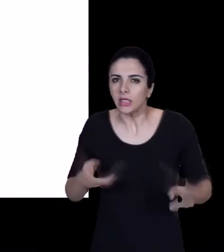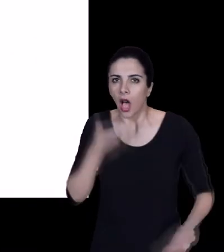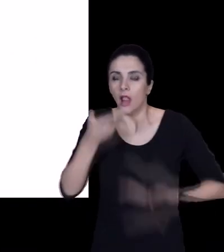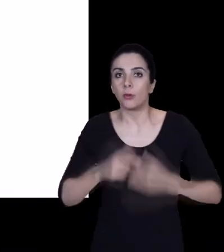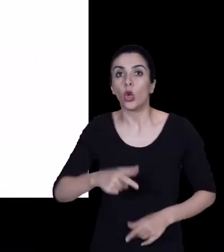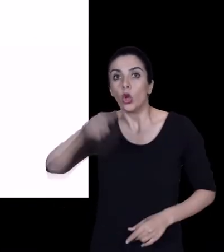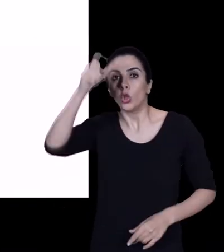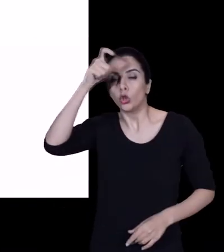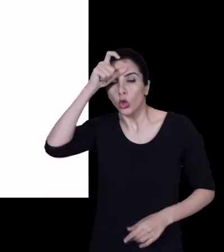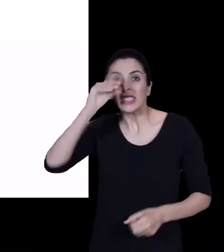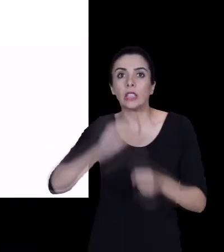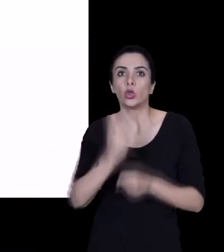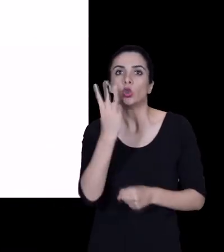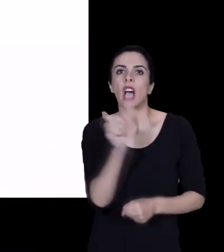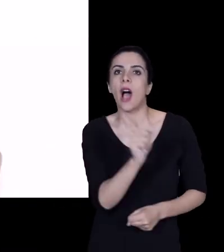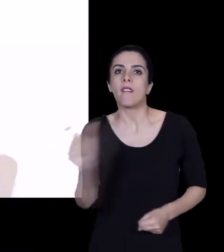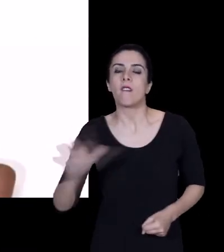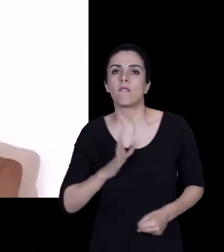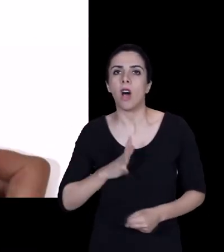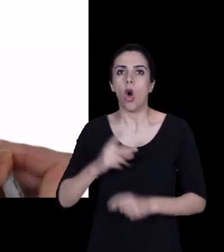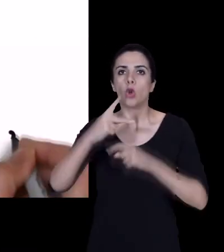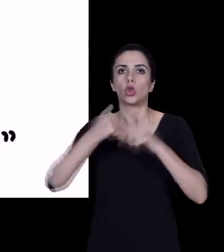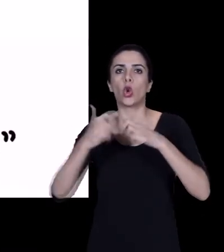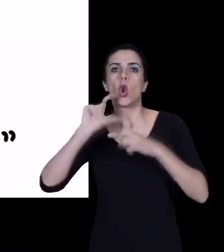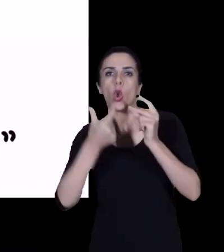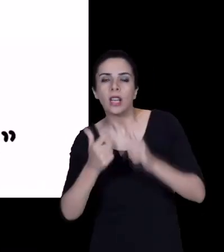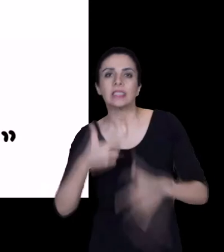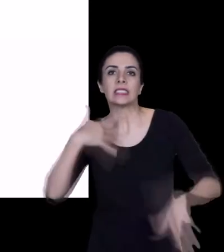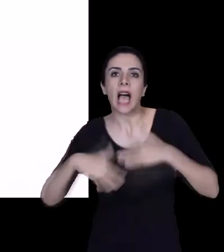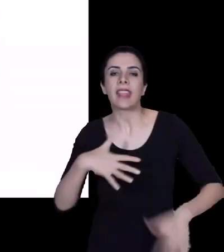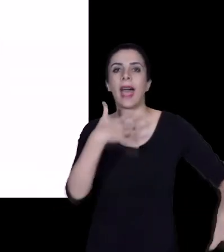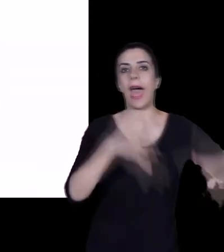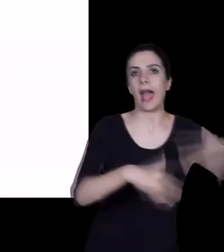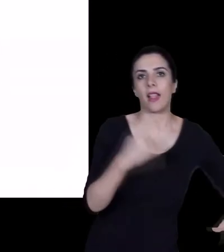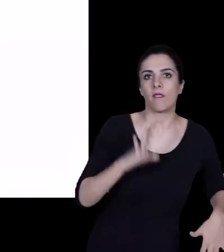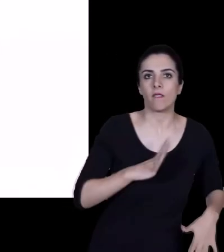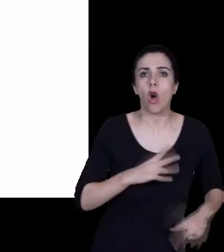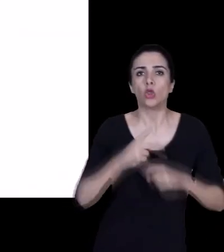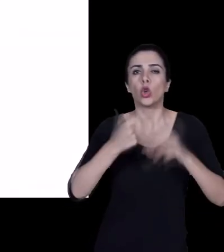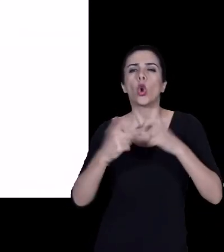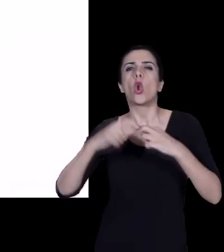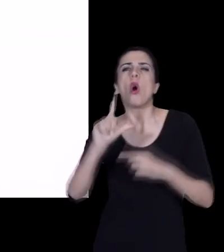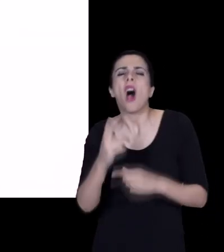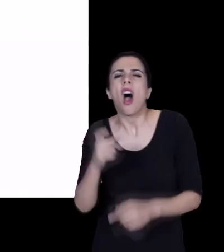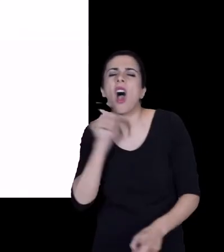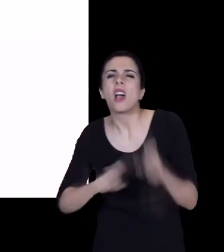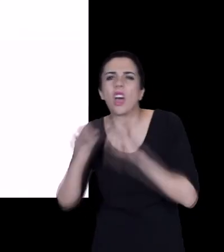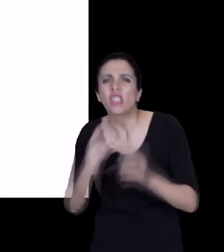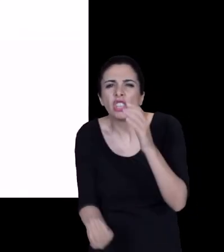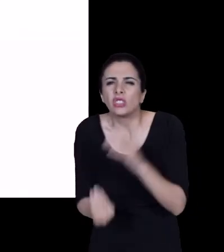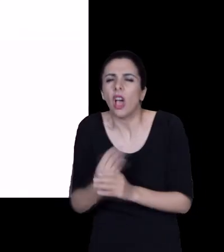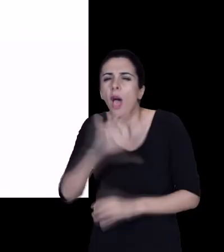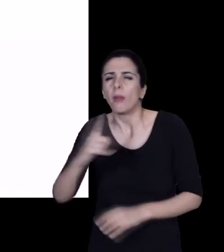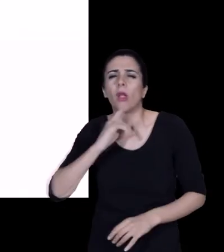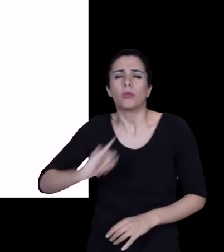Türkçede karşımıza üç kavram çıkar. Özürlü, engelli ve sakat. Özürlü kavramı bir defoya işaret ettiği gerekçesiyle çokça